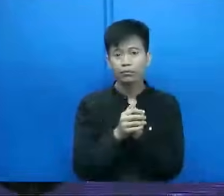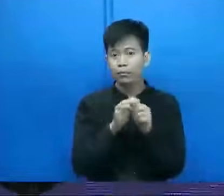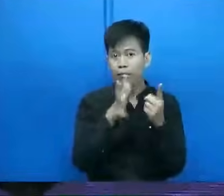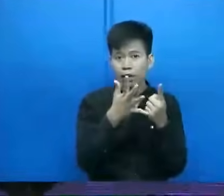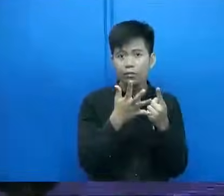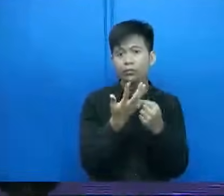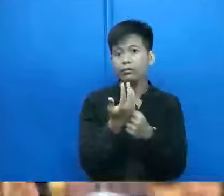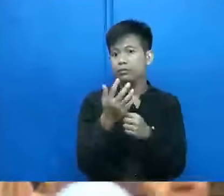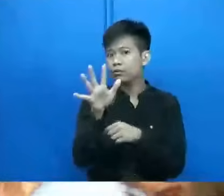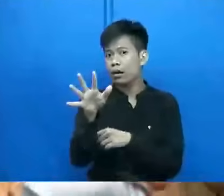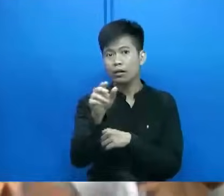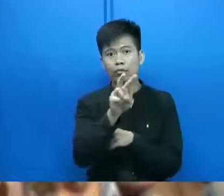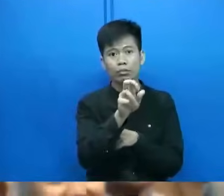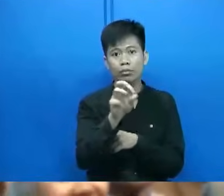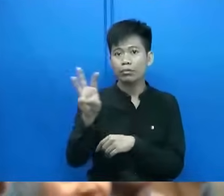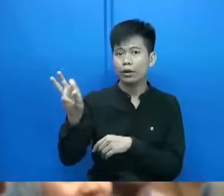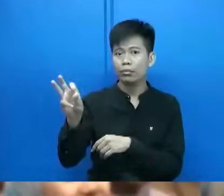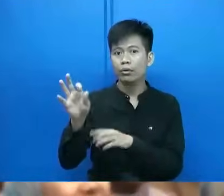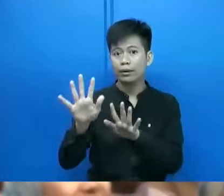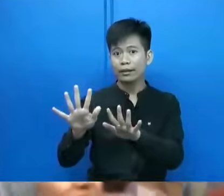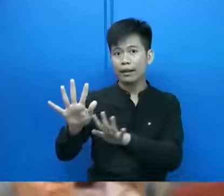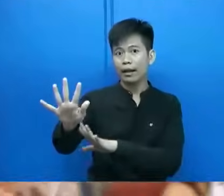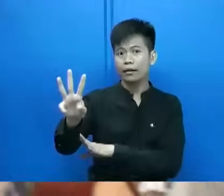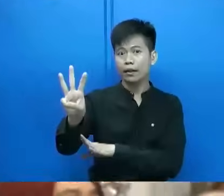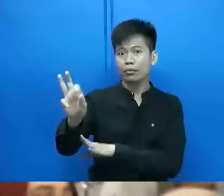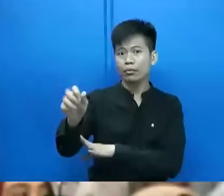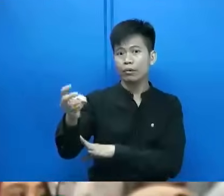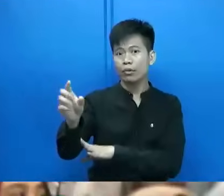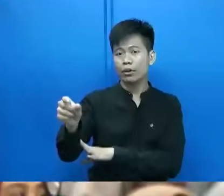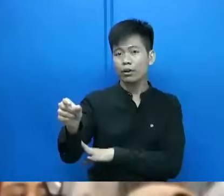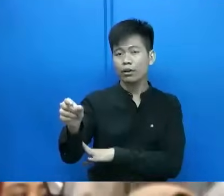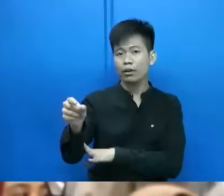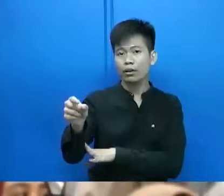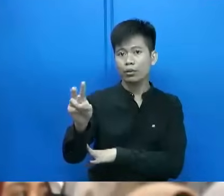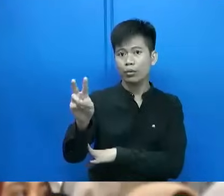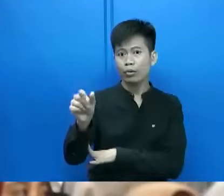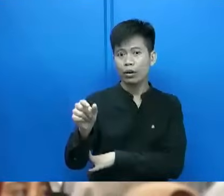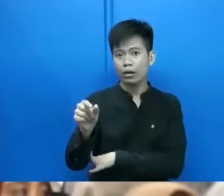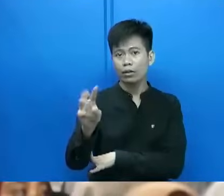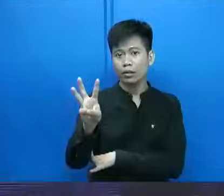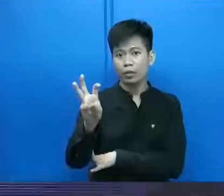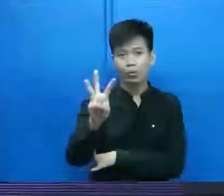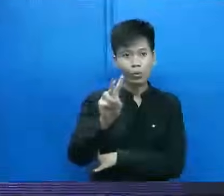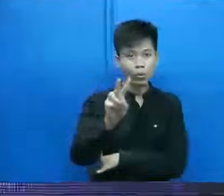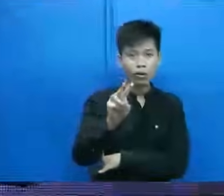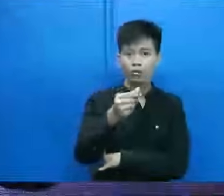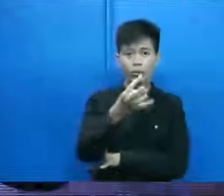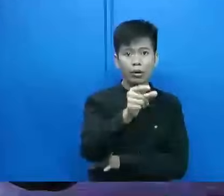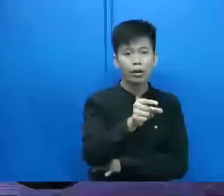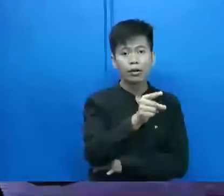15. Berapa? 5. 20. 30. Tahan 3 orang dulu. Berapa orang? 2 orang. 32. Berapa orang?